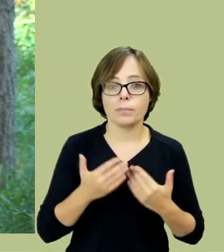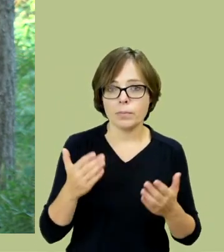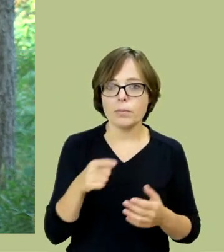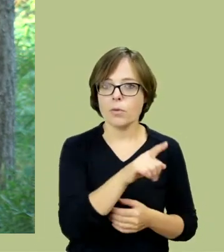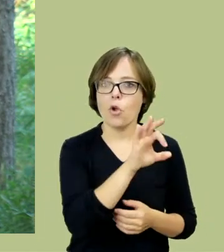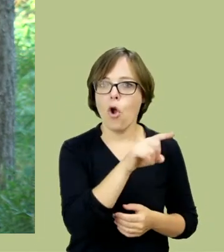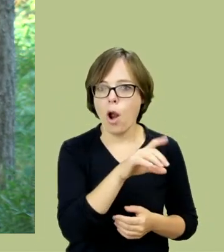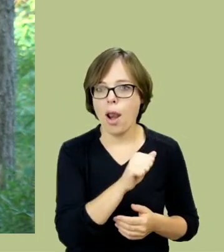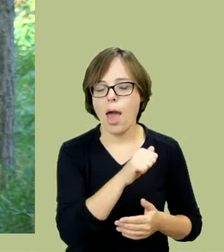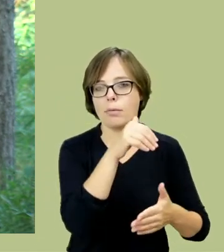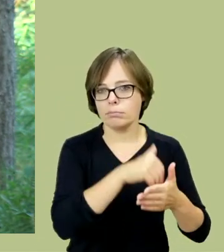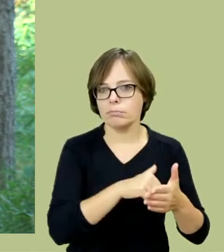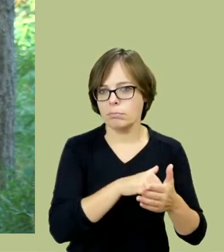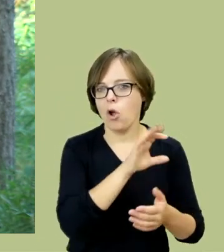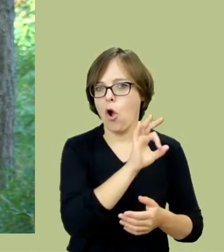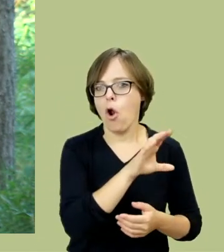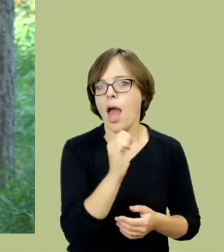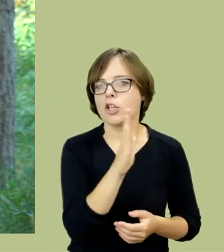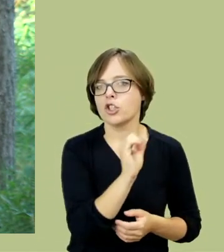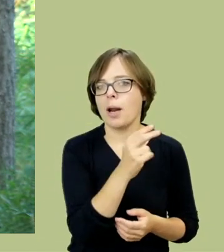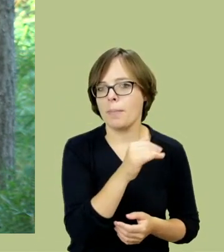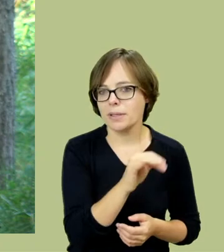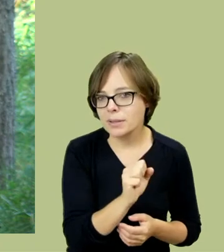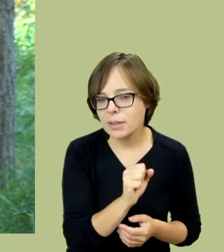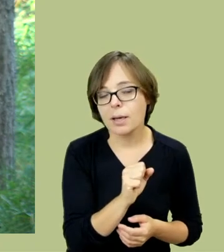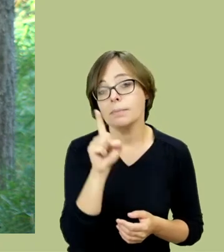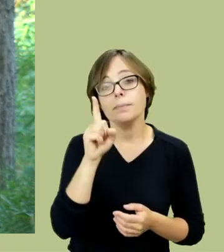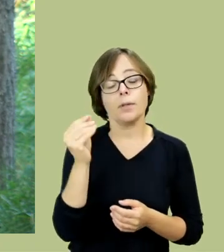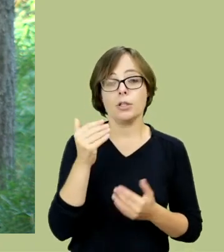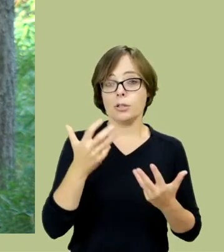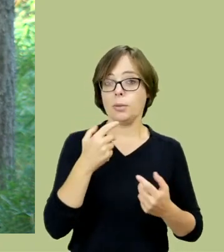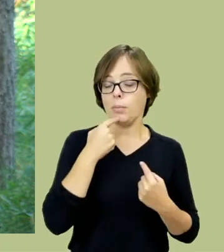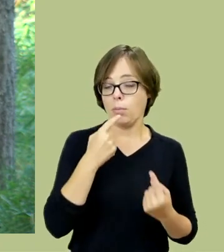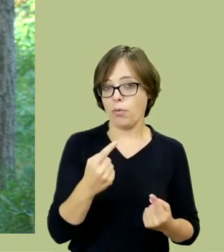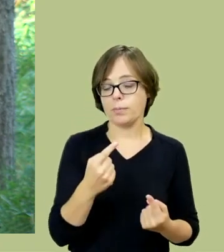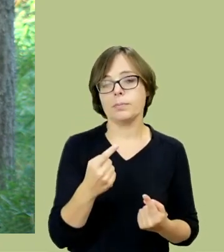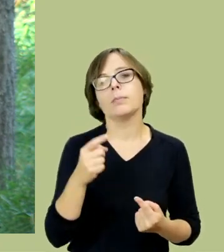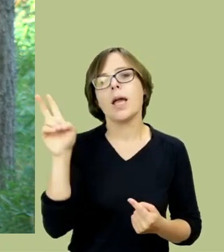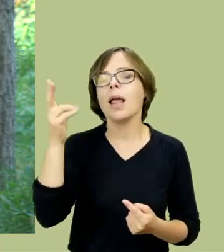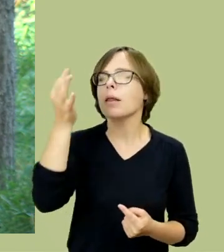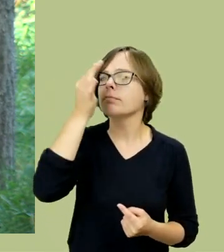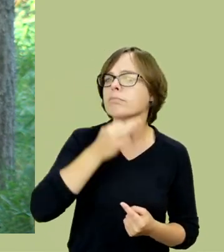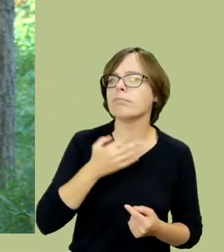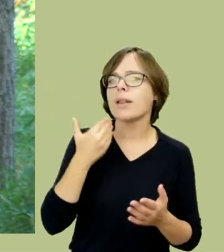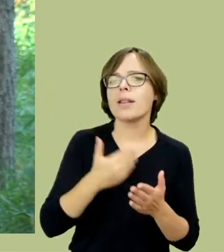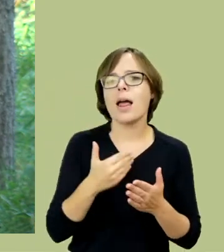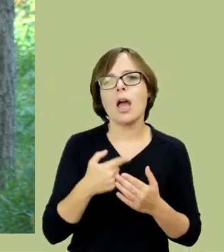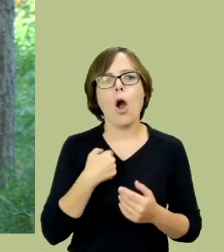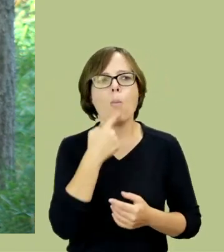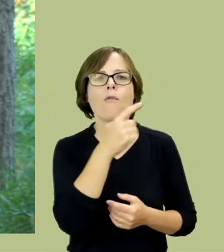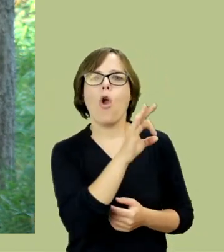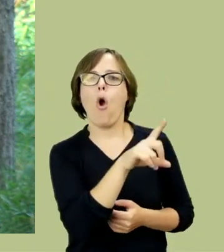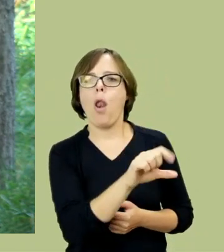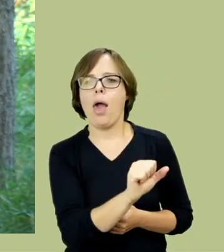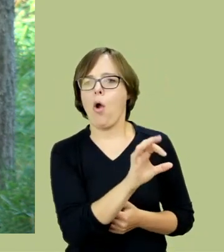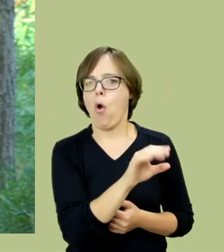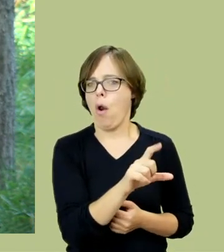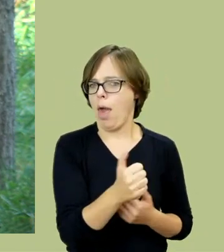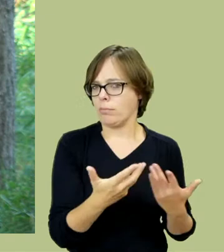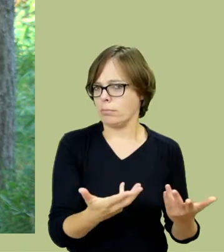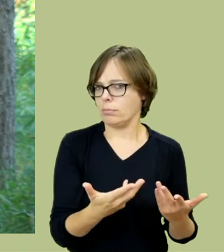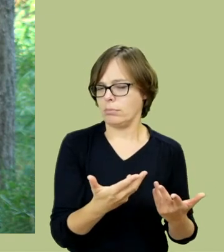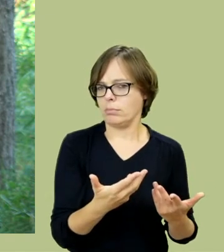wychowywała się, Ola Szczerbińska, zresztą muszę Państwu powiedzieć, że kiedyś zapytano mnie, czemu mówię o niej tak Ola poufale, a